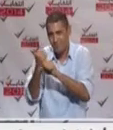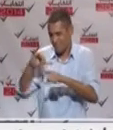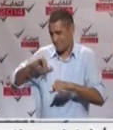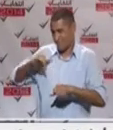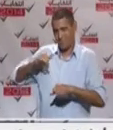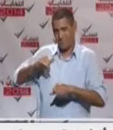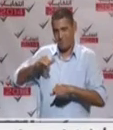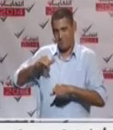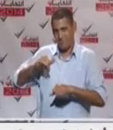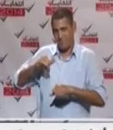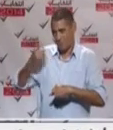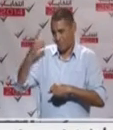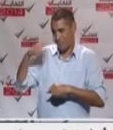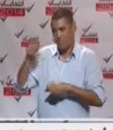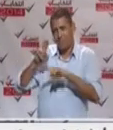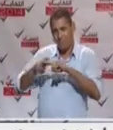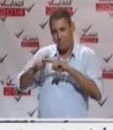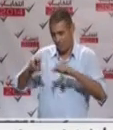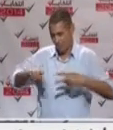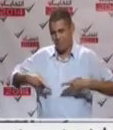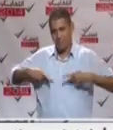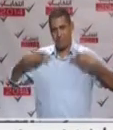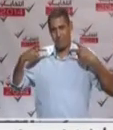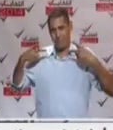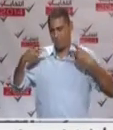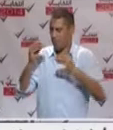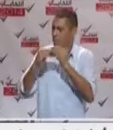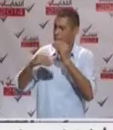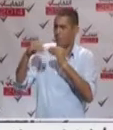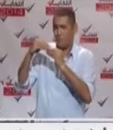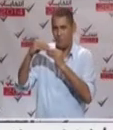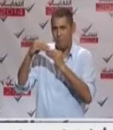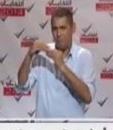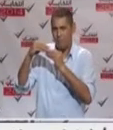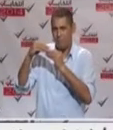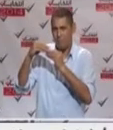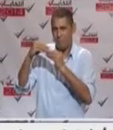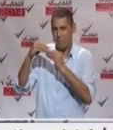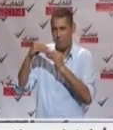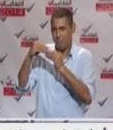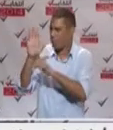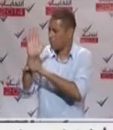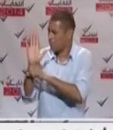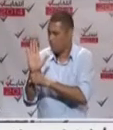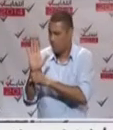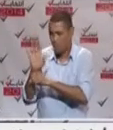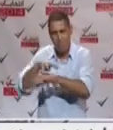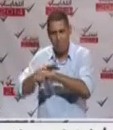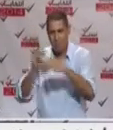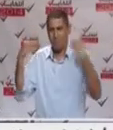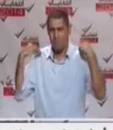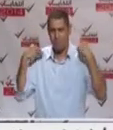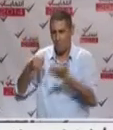وتحسن ظروف عيشهم مضاعفه الجهود مطلوبه ايضا للاعتناء بمدينه بنزرت وزرزور